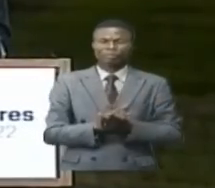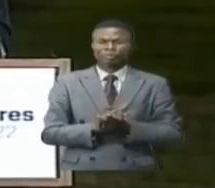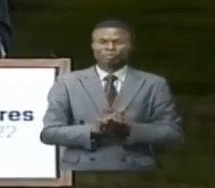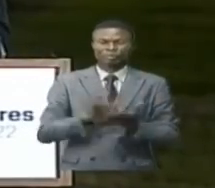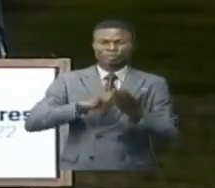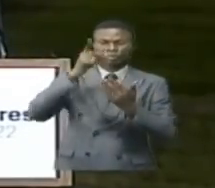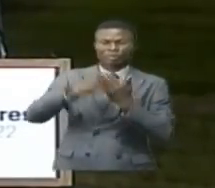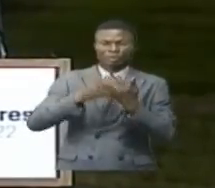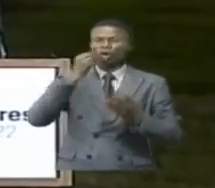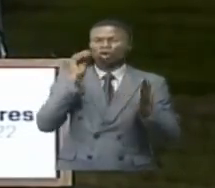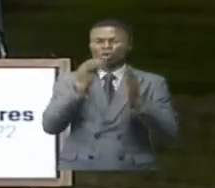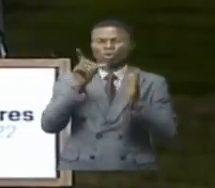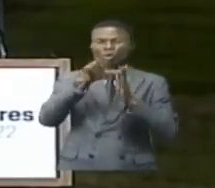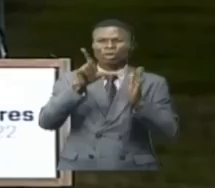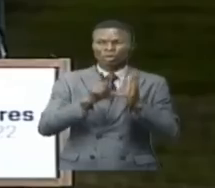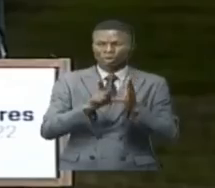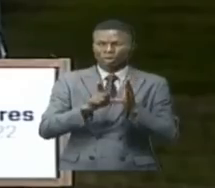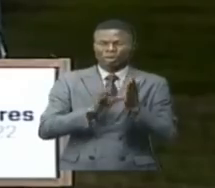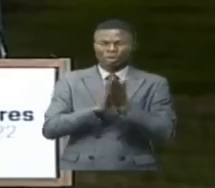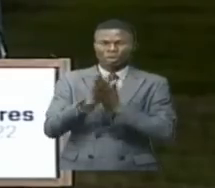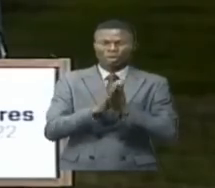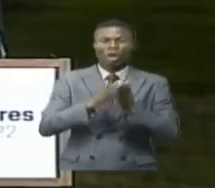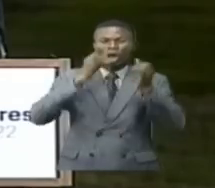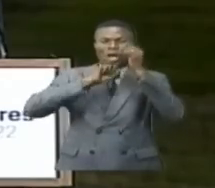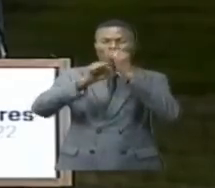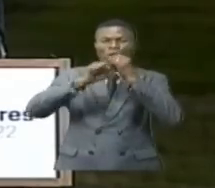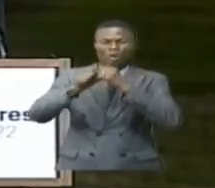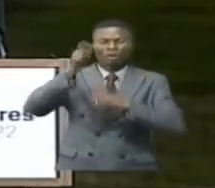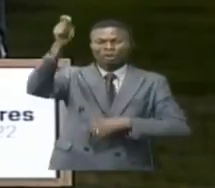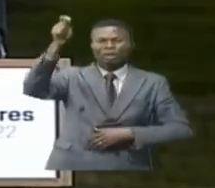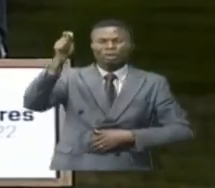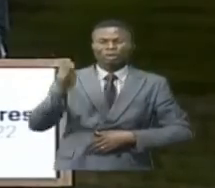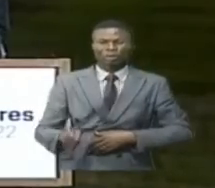Projet d'ordonnance-loi portant programmation militaire